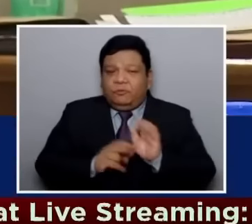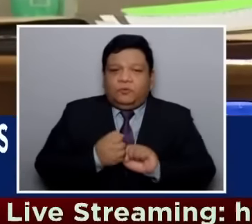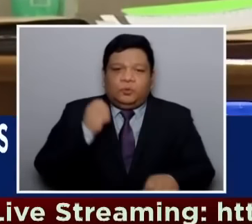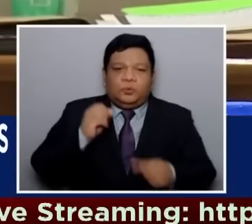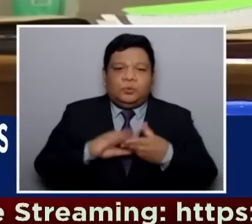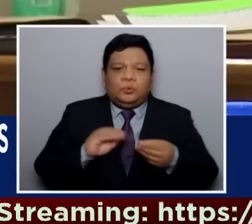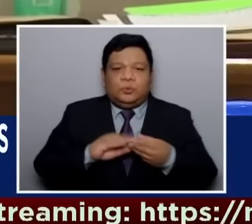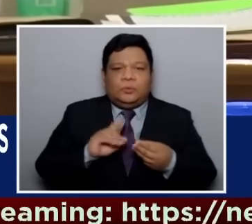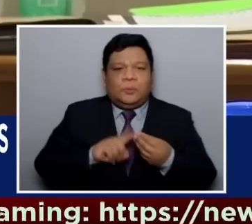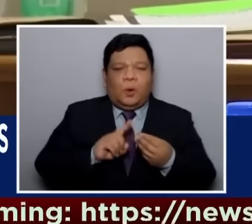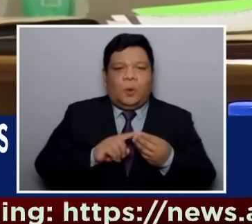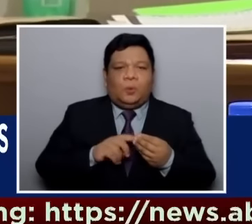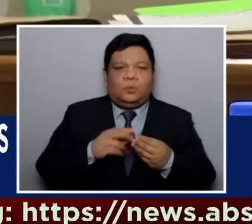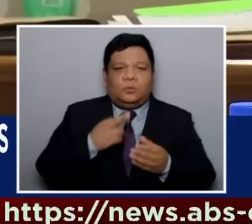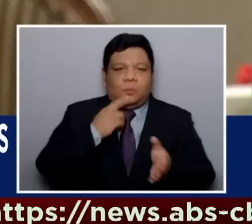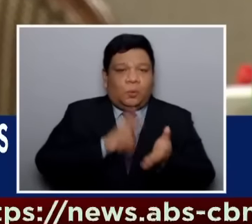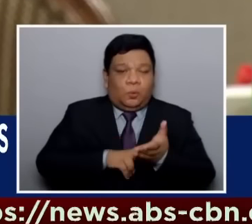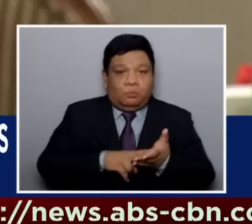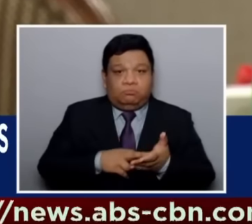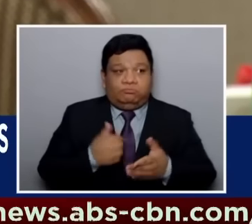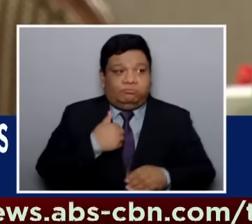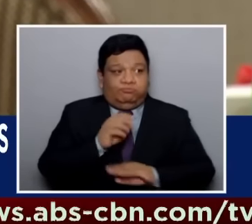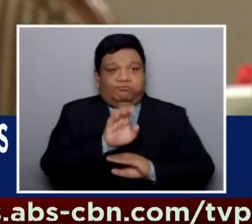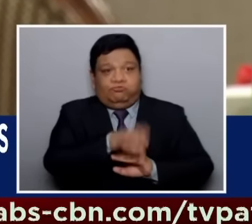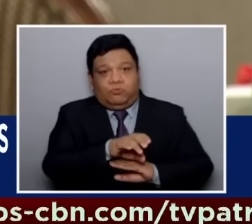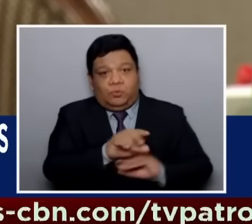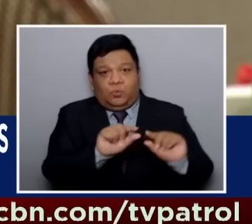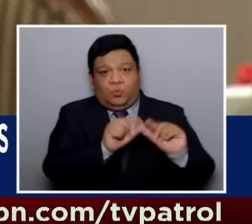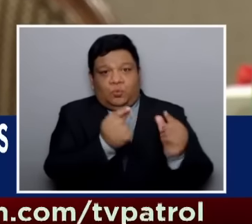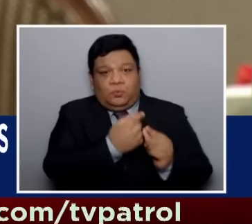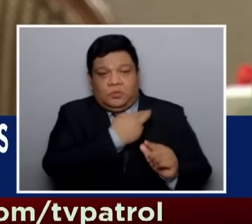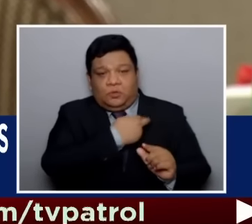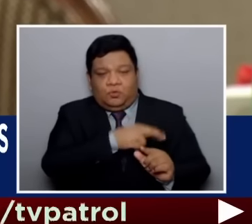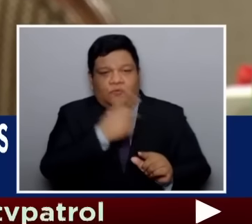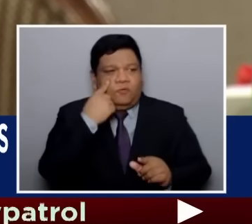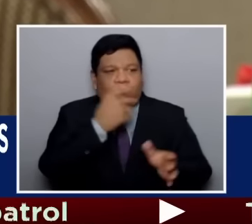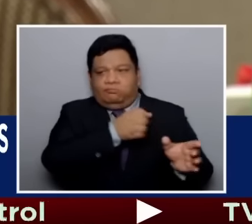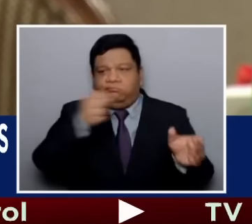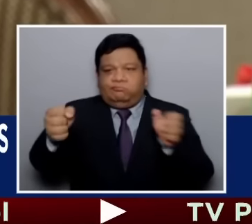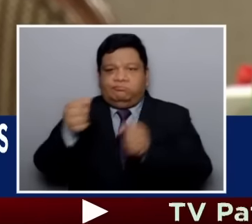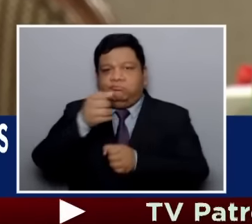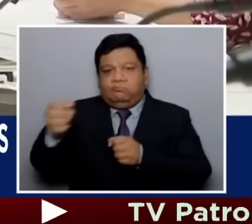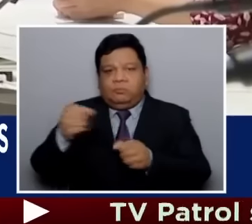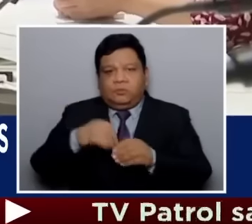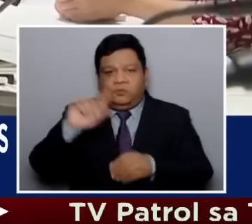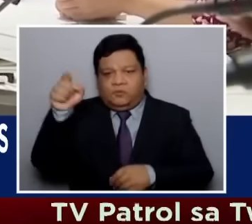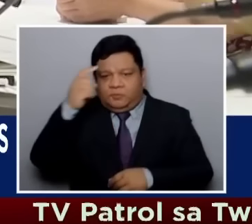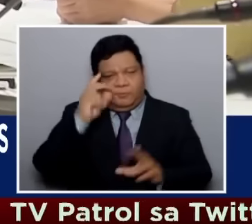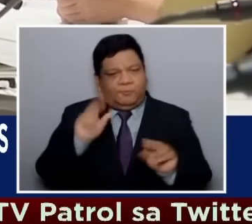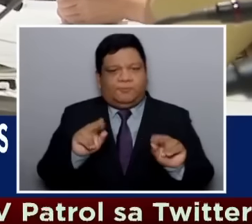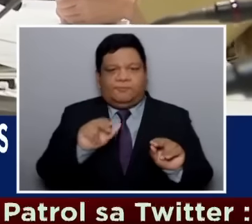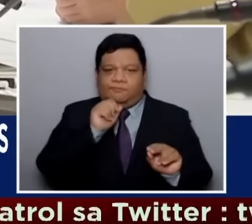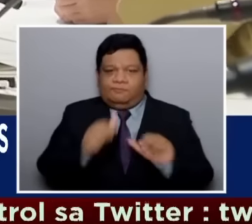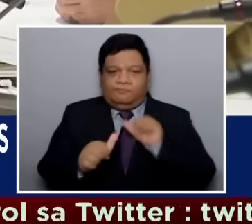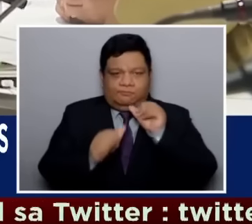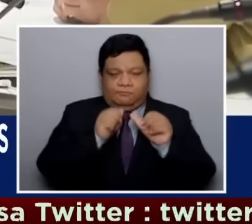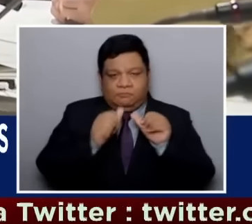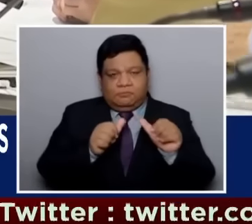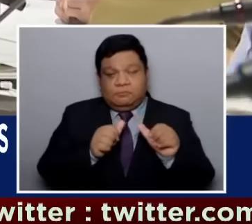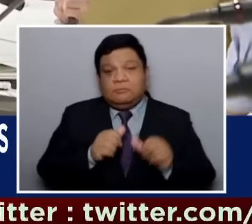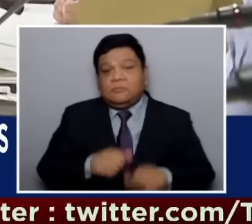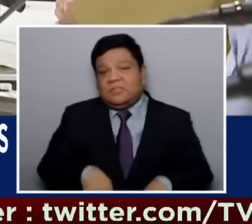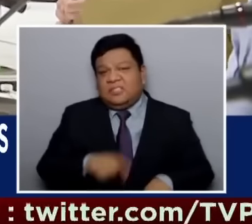na nangingingkil siya sa isang religious group kapalit ng appointment sa matataas na posisyon sa gobyerno. Hindi na anya kailangan sagutin ang